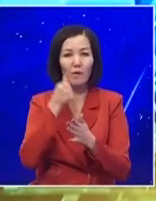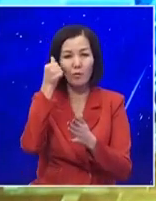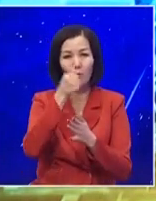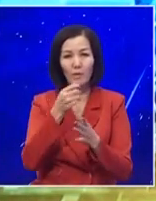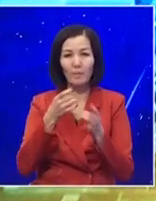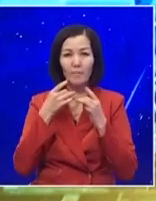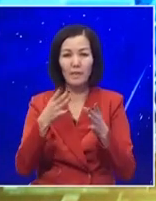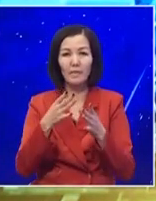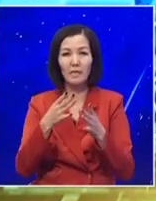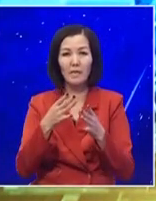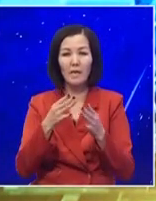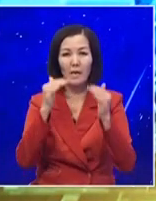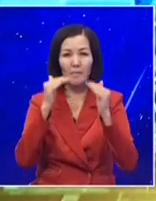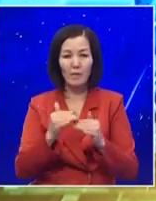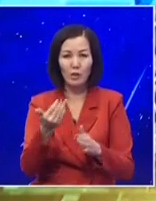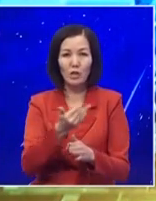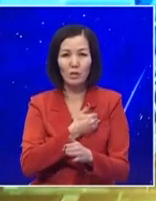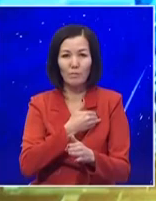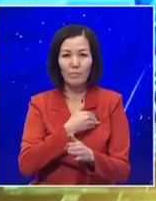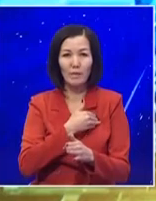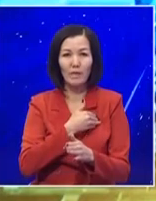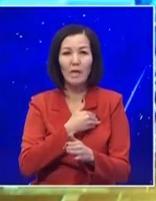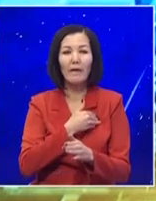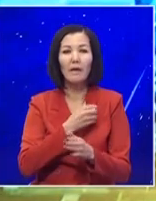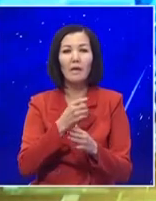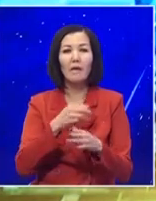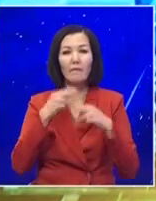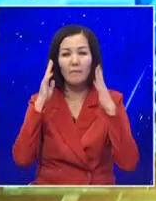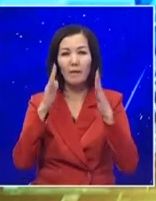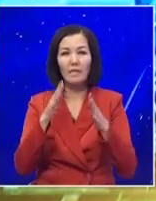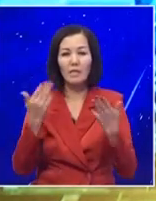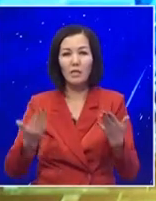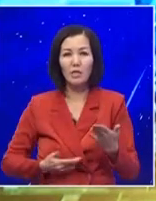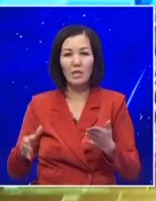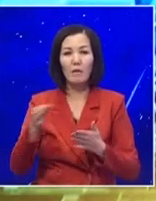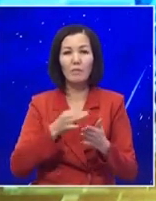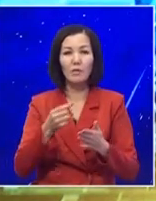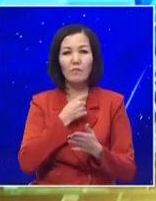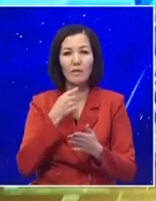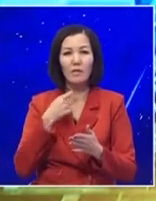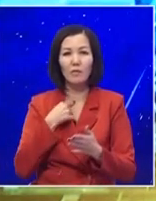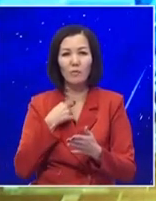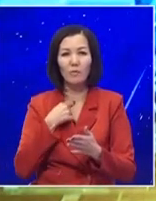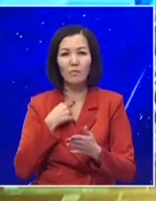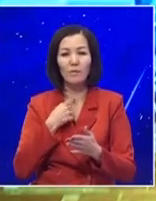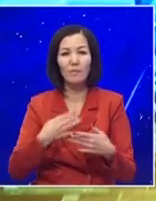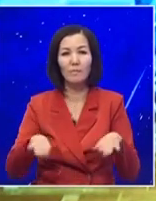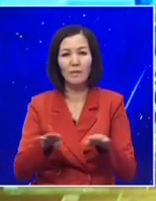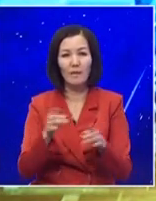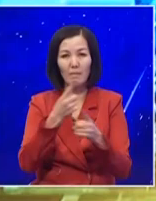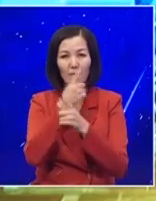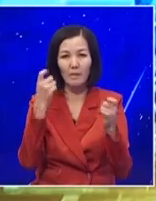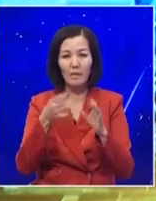новогодние праздники сулят понижение температуры воздуха. Насколько внимательны жители областного центра к подобным